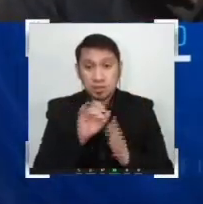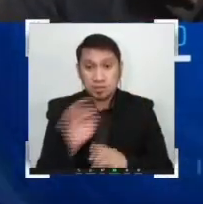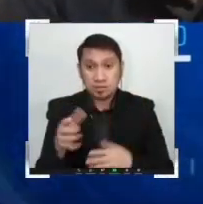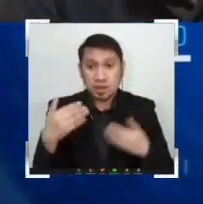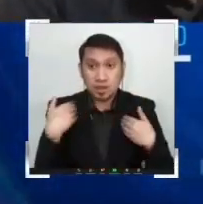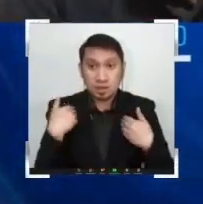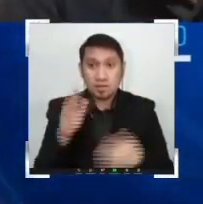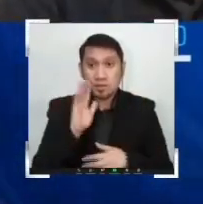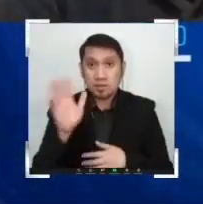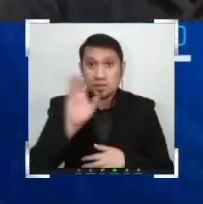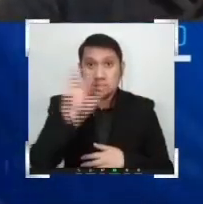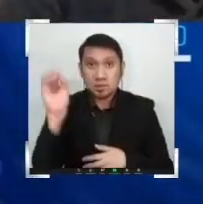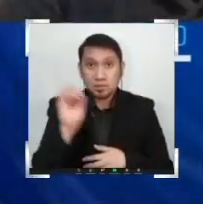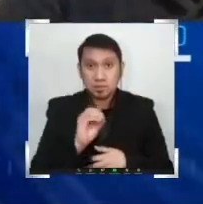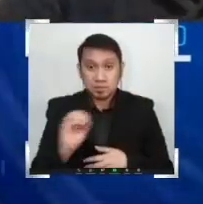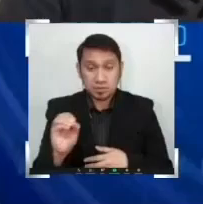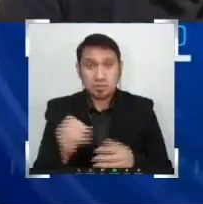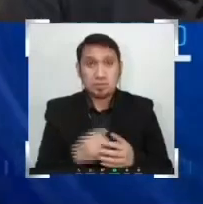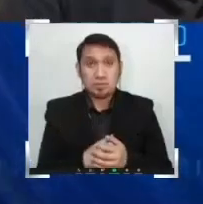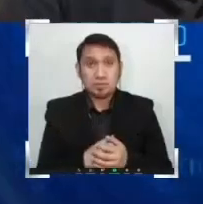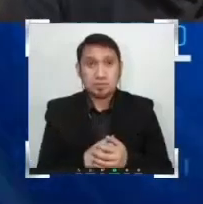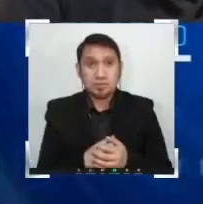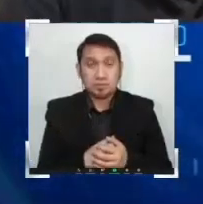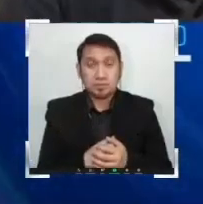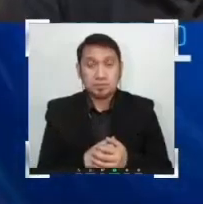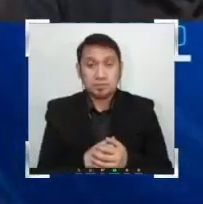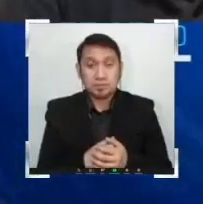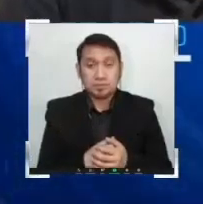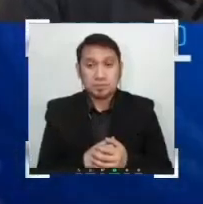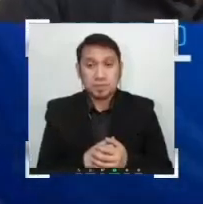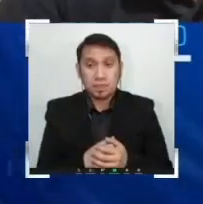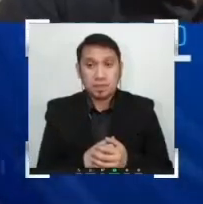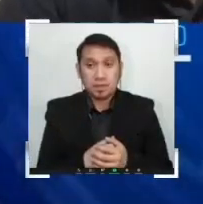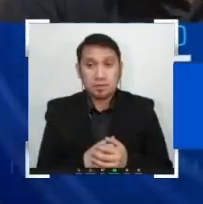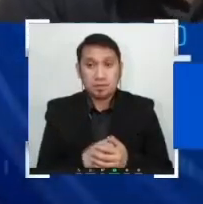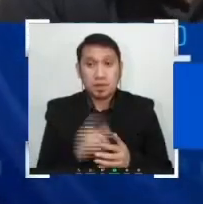of visibility. What I mean is,